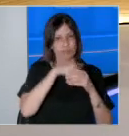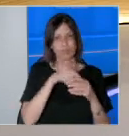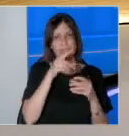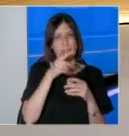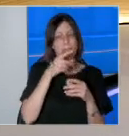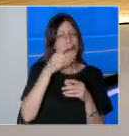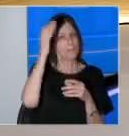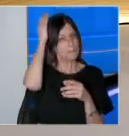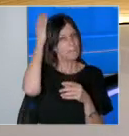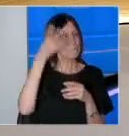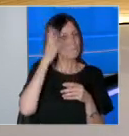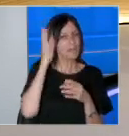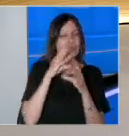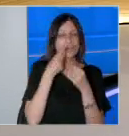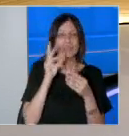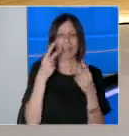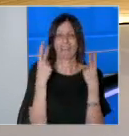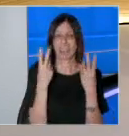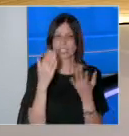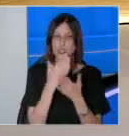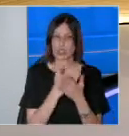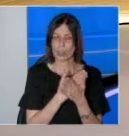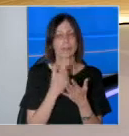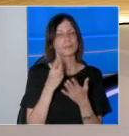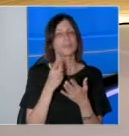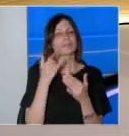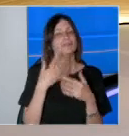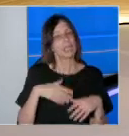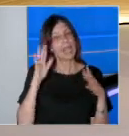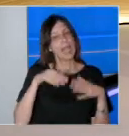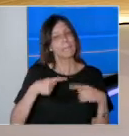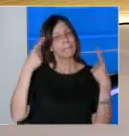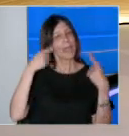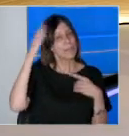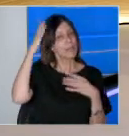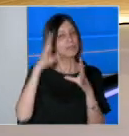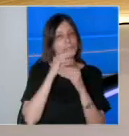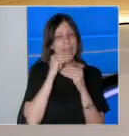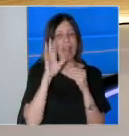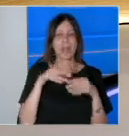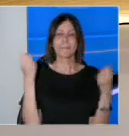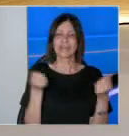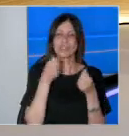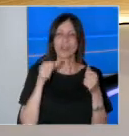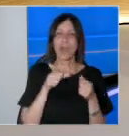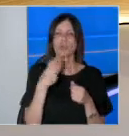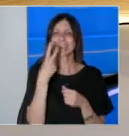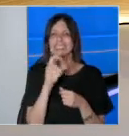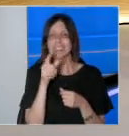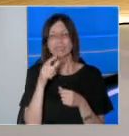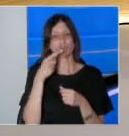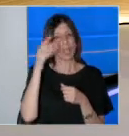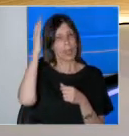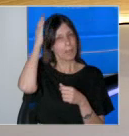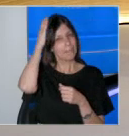יותר מדברים על קווי היסוד. עוד משהו שקרה היום, נפתלי בנט, הוא התייחס לפרסום בערוץ 20. לפיו בנט